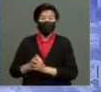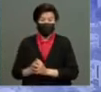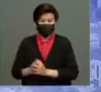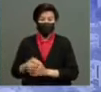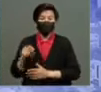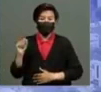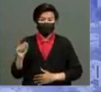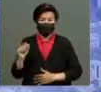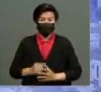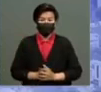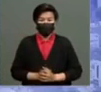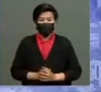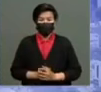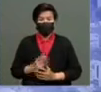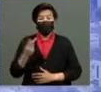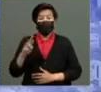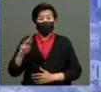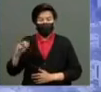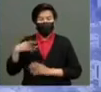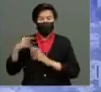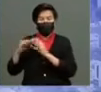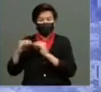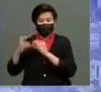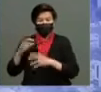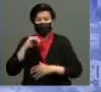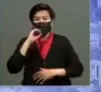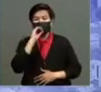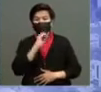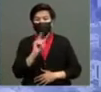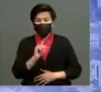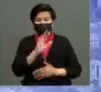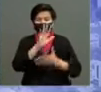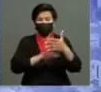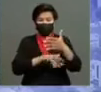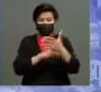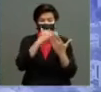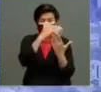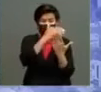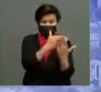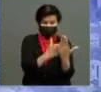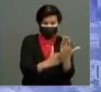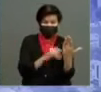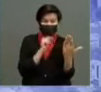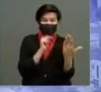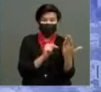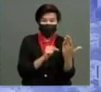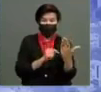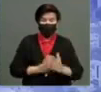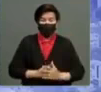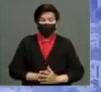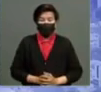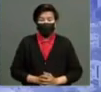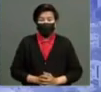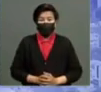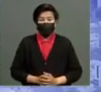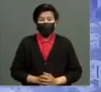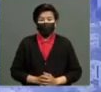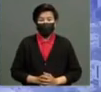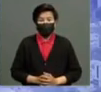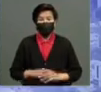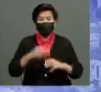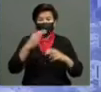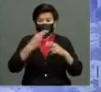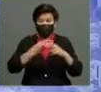คณะรัฐมนตรีนะครับก็ได้แจ้งว่ามาตรการเรื่องของการที่จะให้ผู้ที่ลง